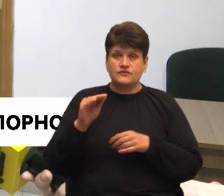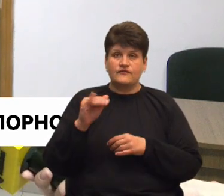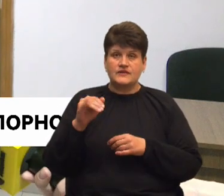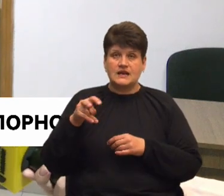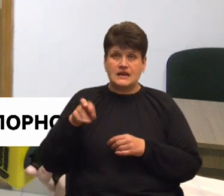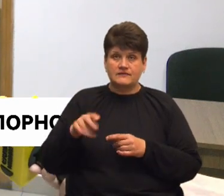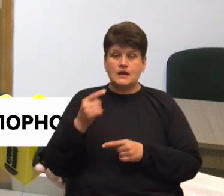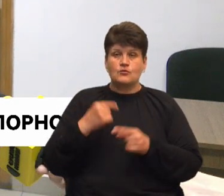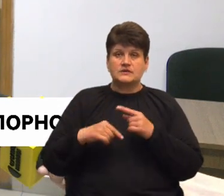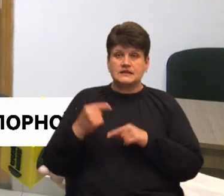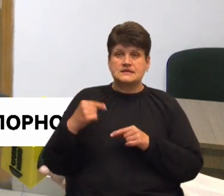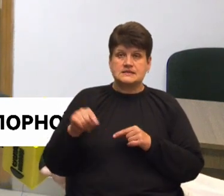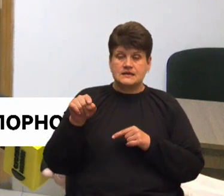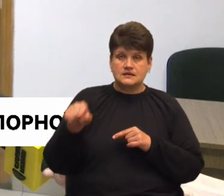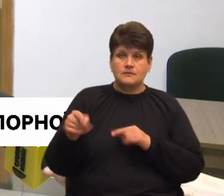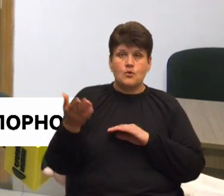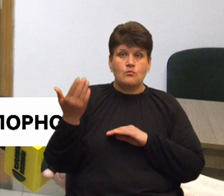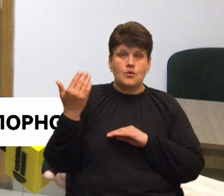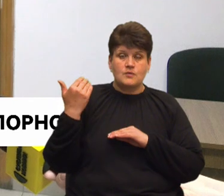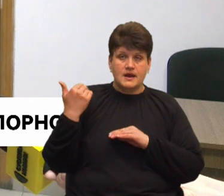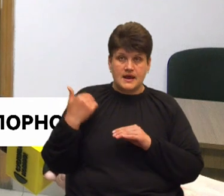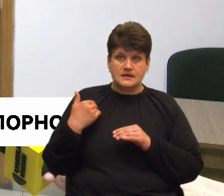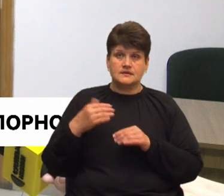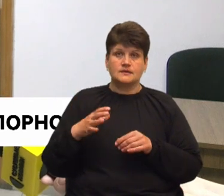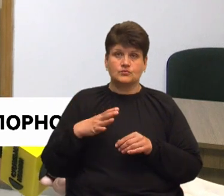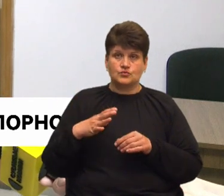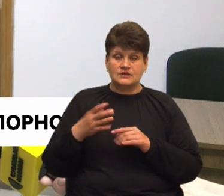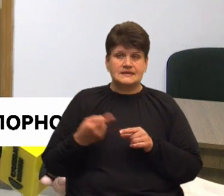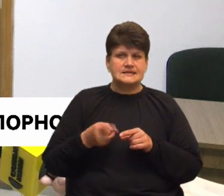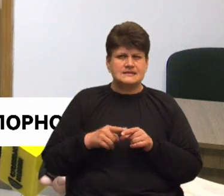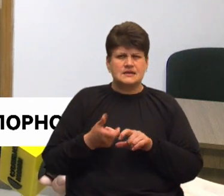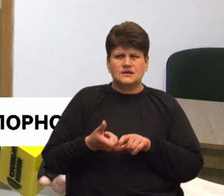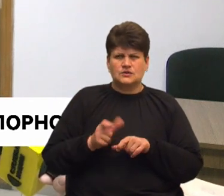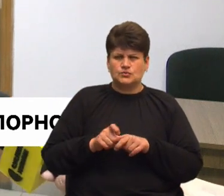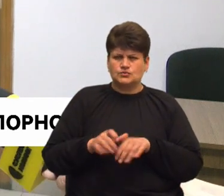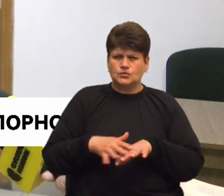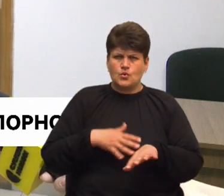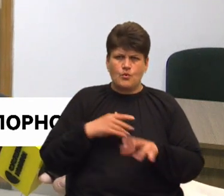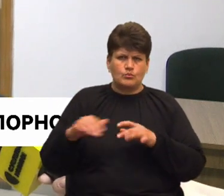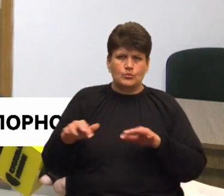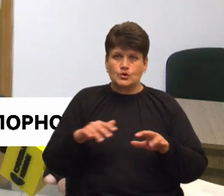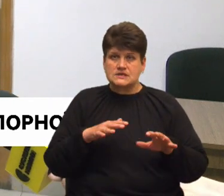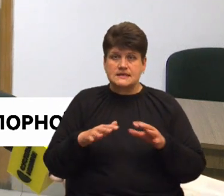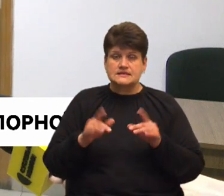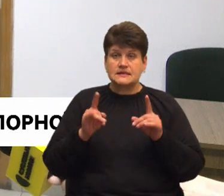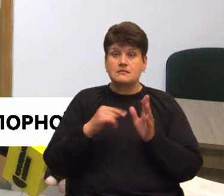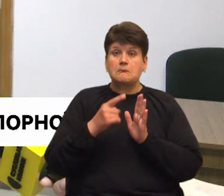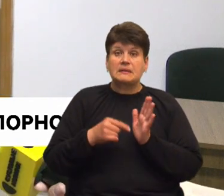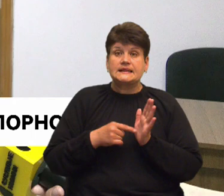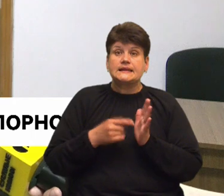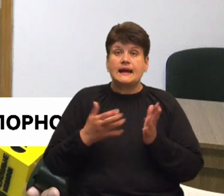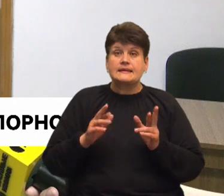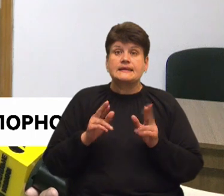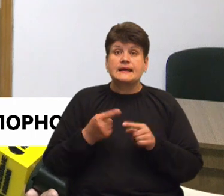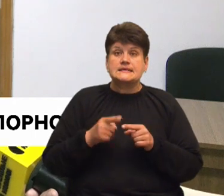повертаються назад до тих попередніх рамок в яких вони були це дуже важкі громадські процес і навіть стає питання як